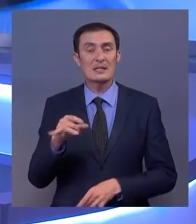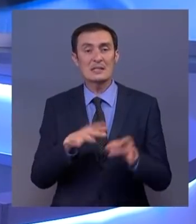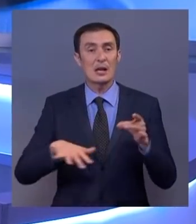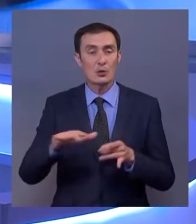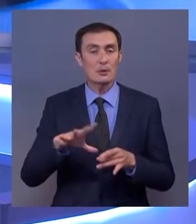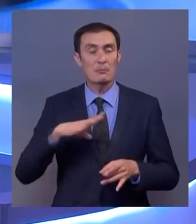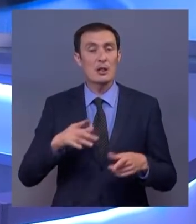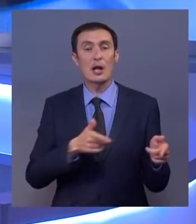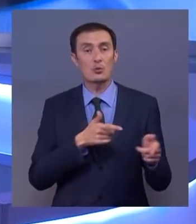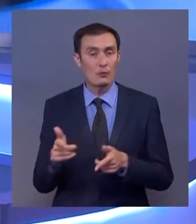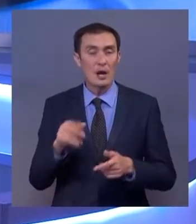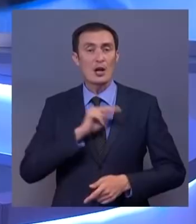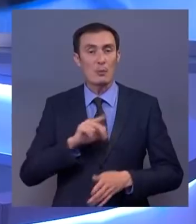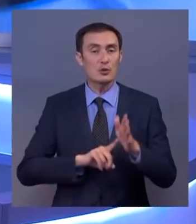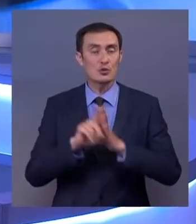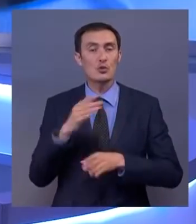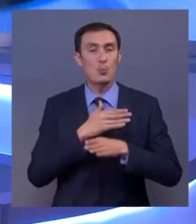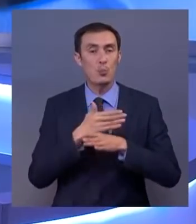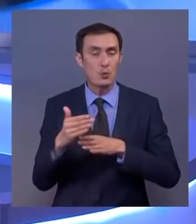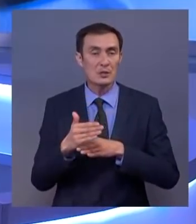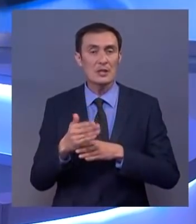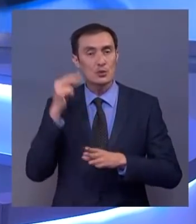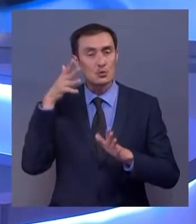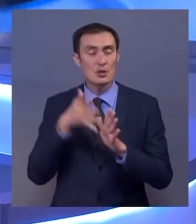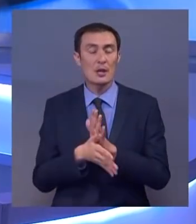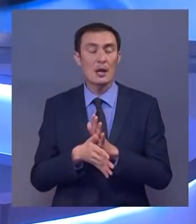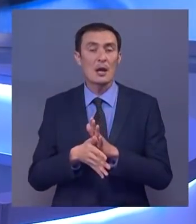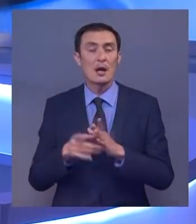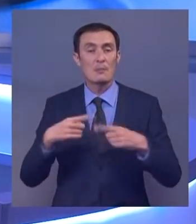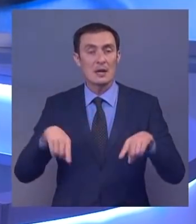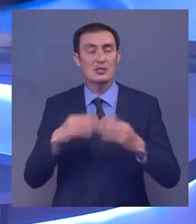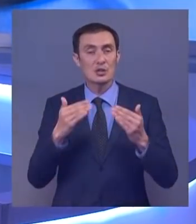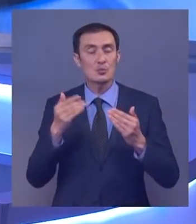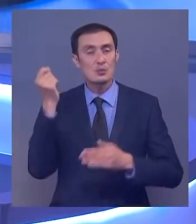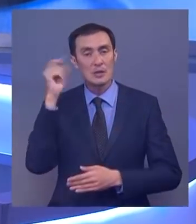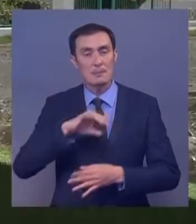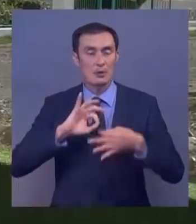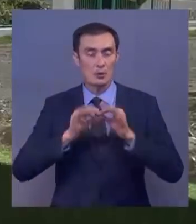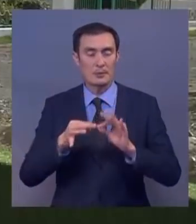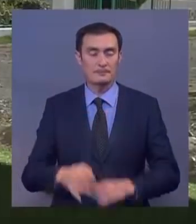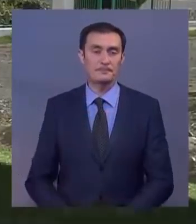уже разработан. Работы начнутся после изучения ресурсной базы. Асия Мутешева разбиралась в ситуации.